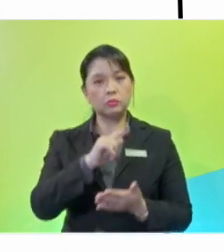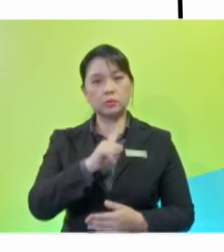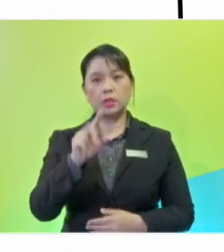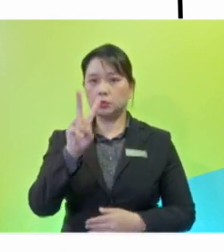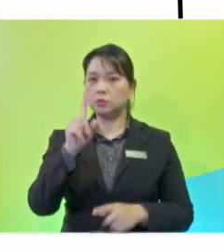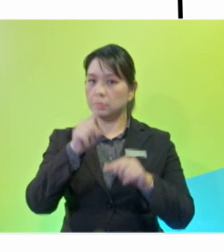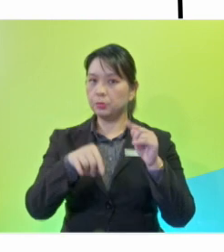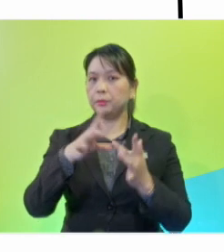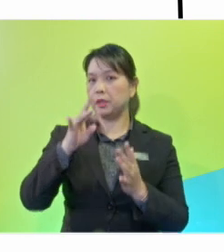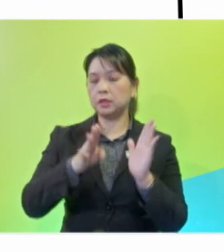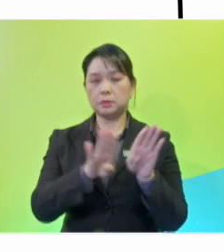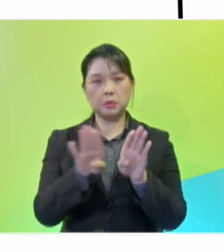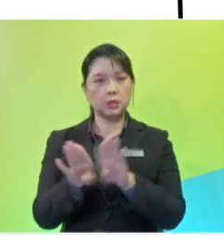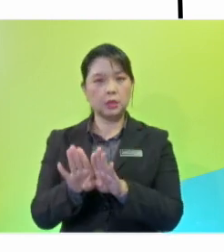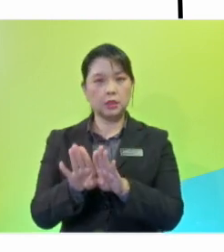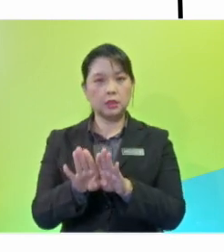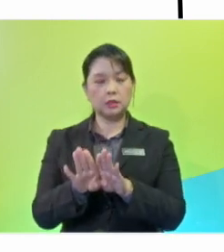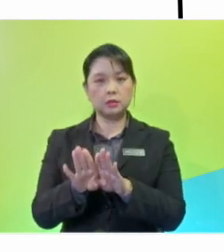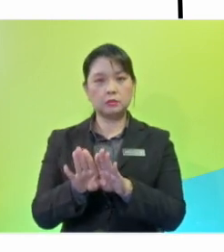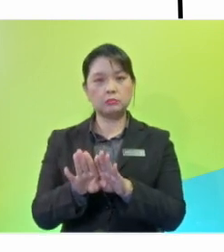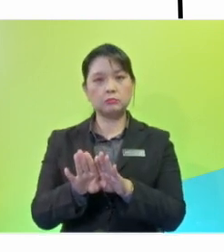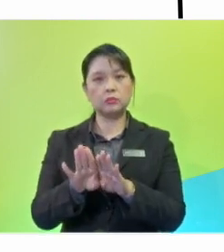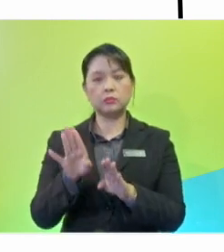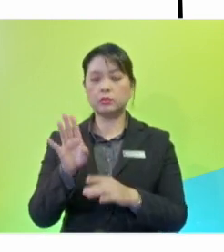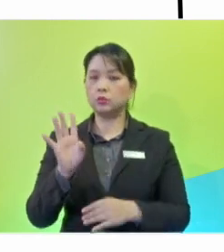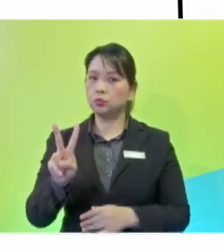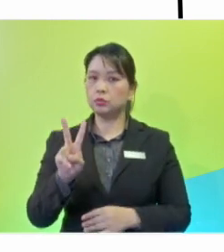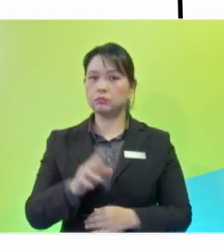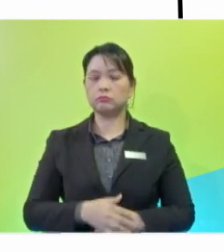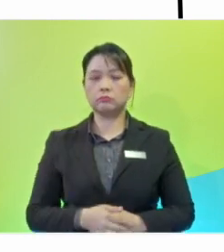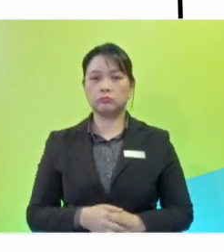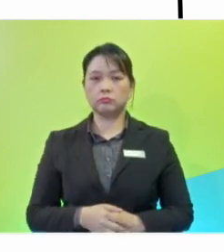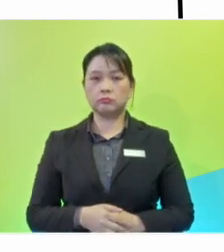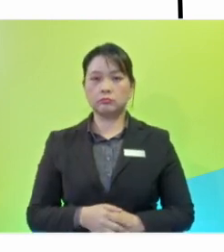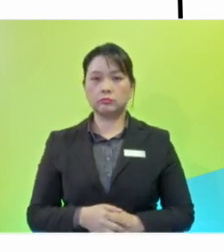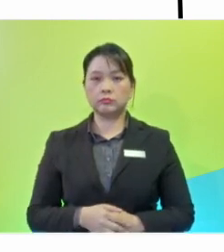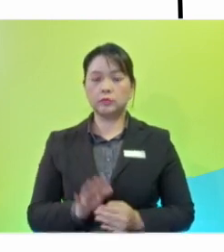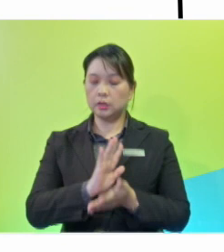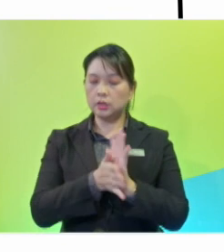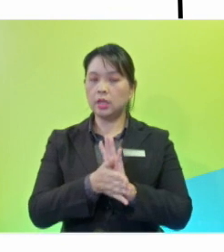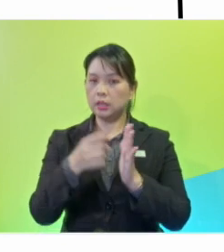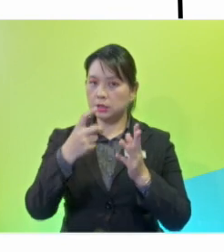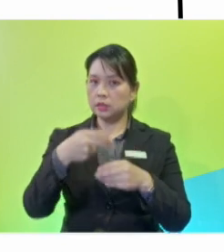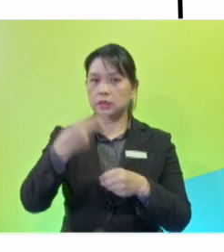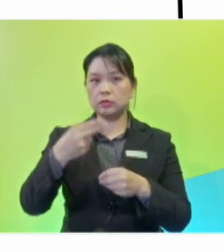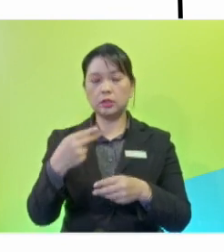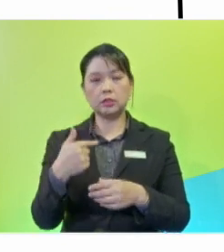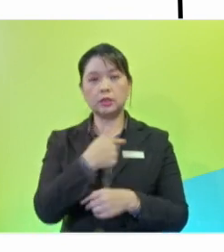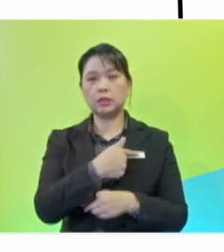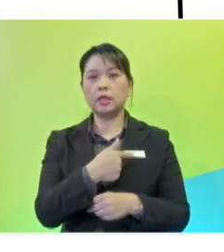kita ambil 8 maka jawaban kita adalah x = 8 hasil tambah 10 sebutan pertama